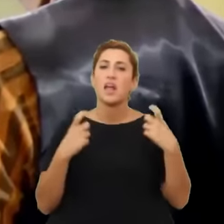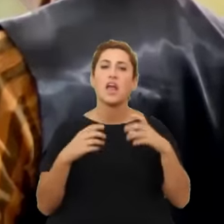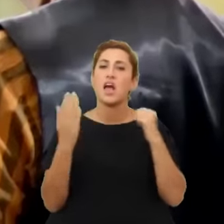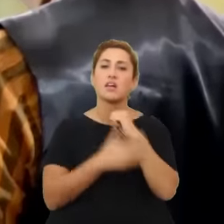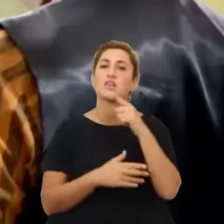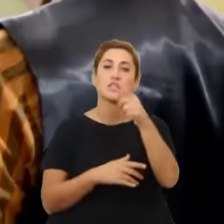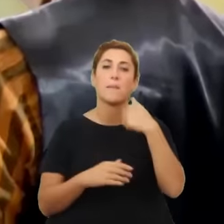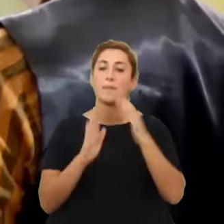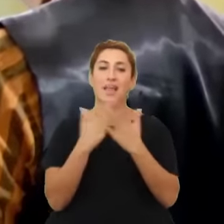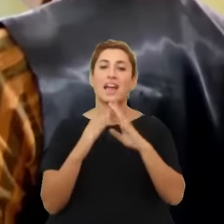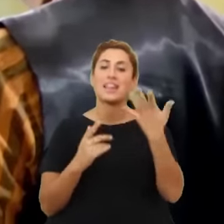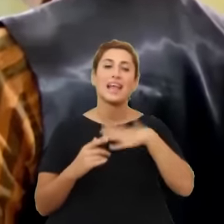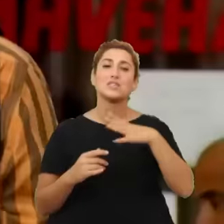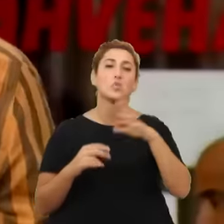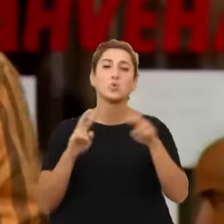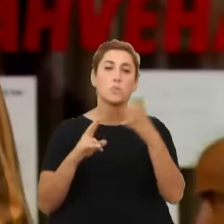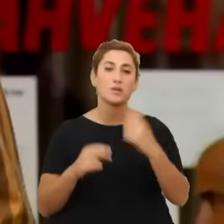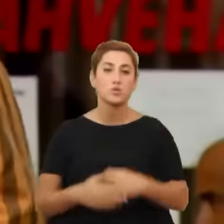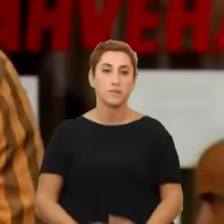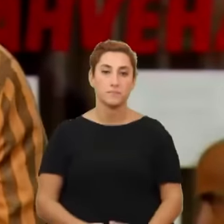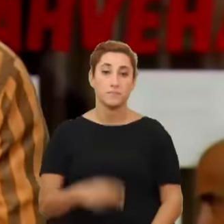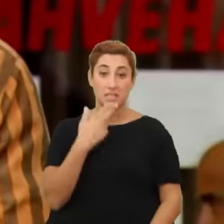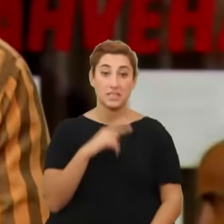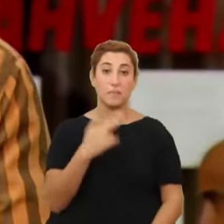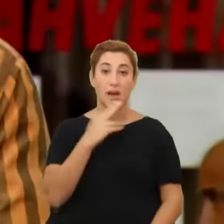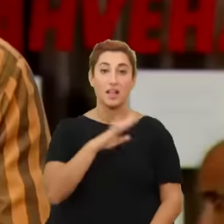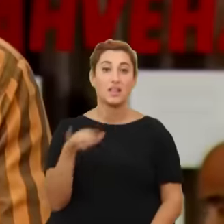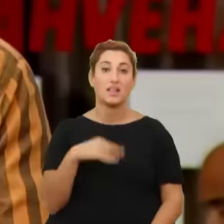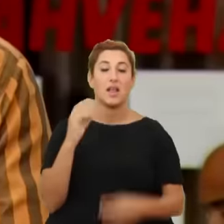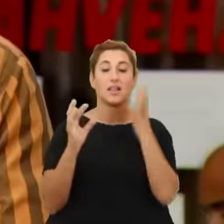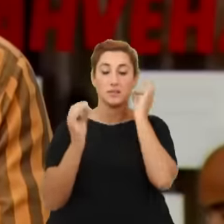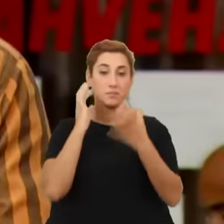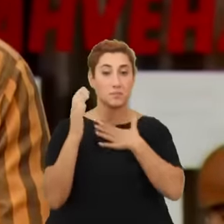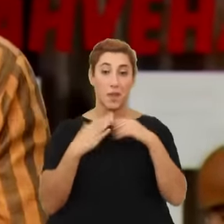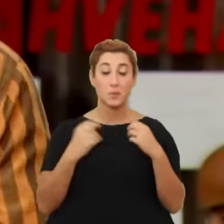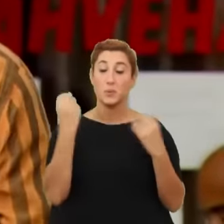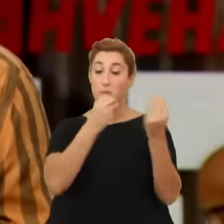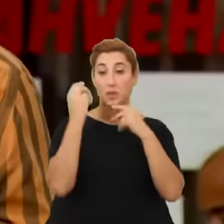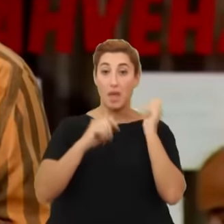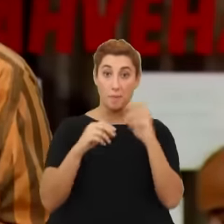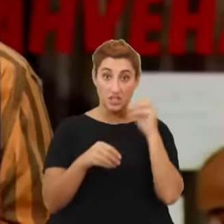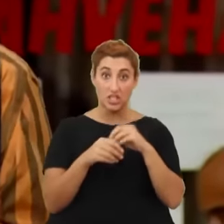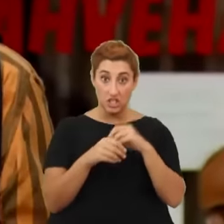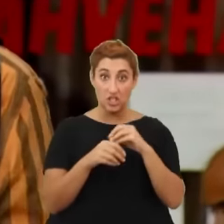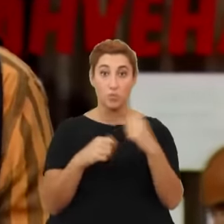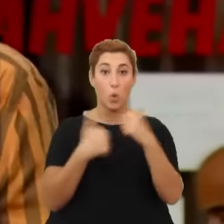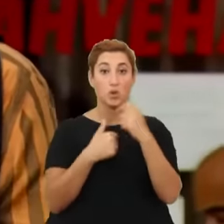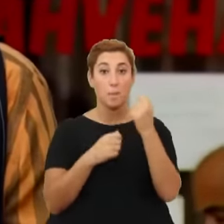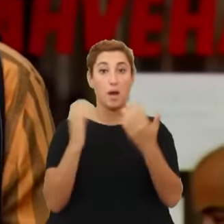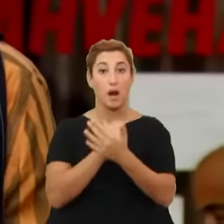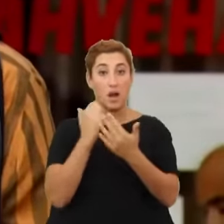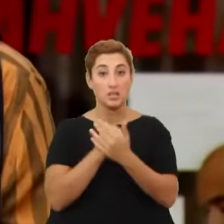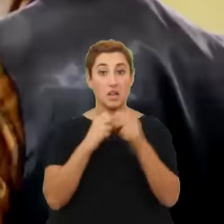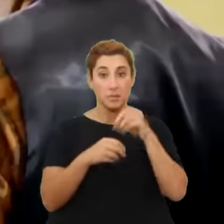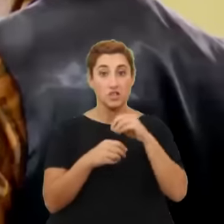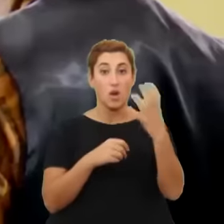yasaklıyorsun? Hem sen benim dergilerimden ne istiyorsun Mesut? Kızım, kadınlar taksın, takıştırsın, sürsün, sürüştürsün diye var. Kocalarına para harcasın